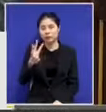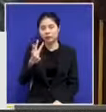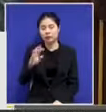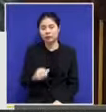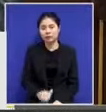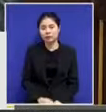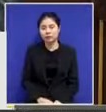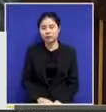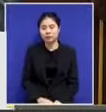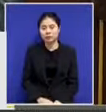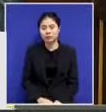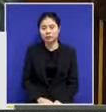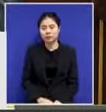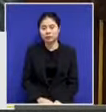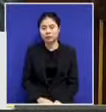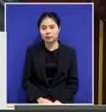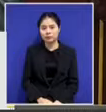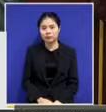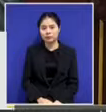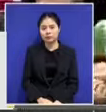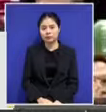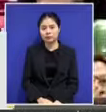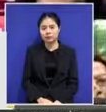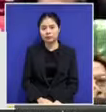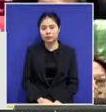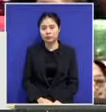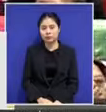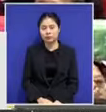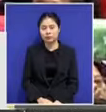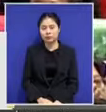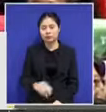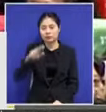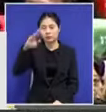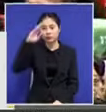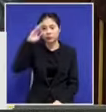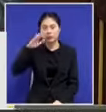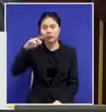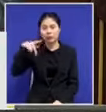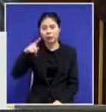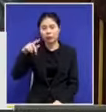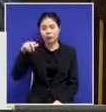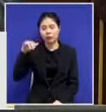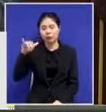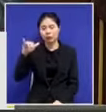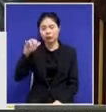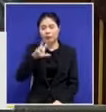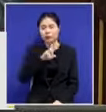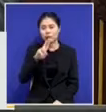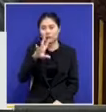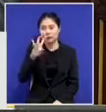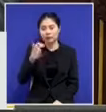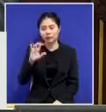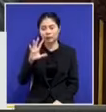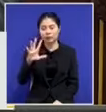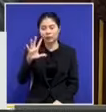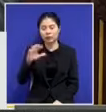274นายนิโรธสุนทรเลขา พลเอกประยุทธ์จันทร์โอชาครับ 275พลเ